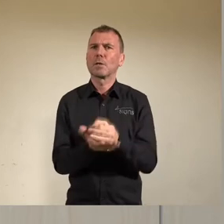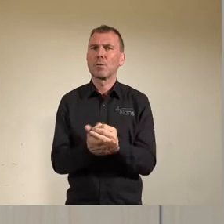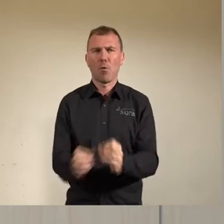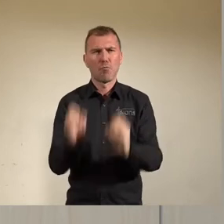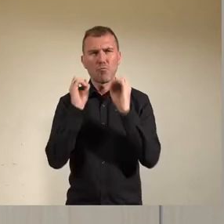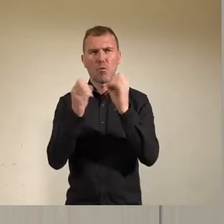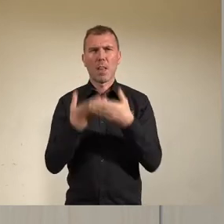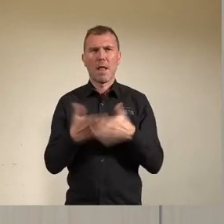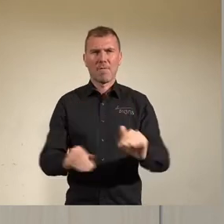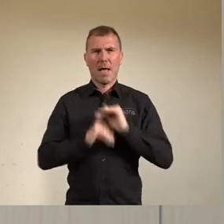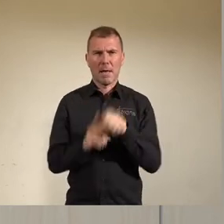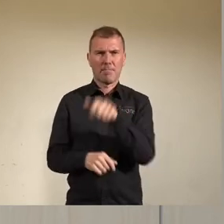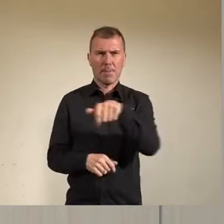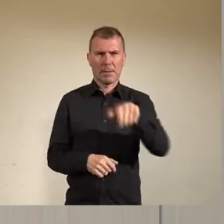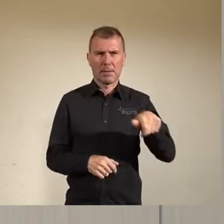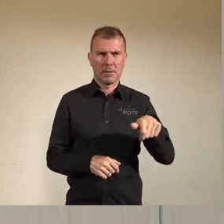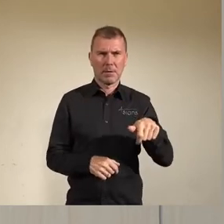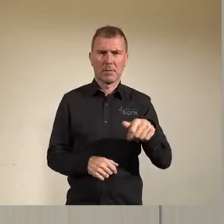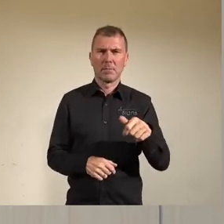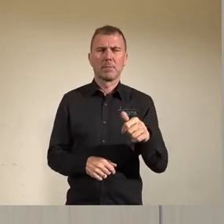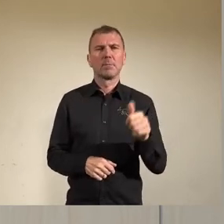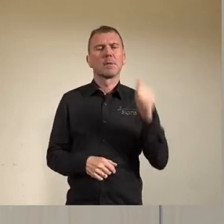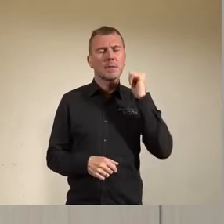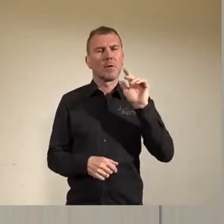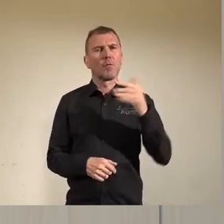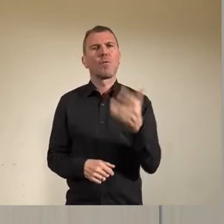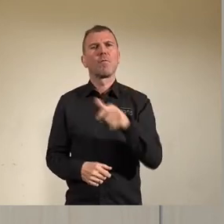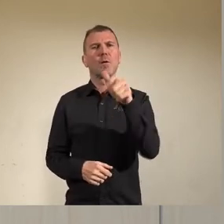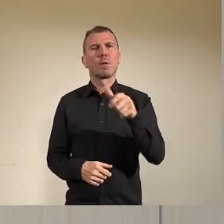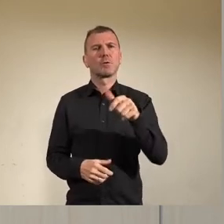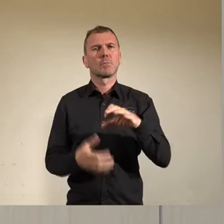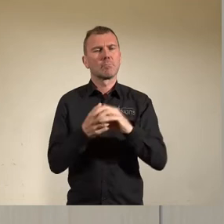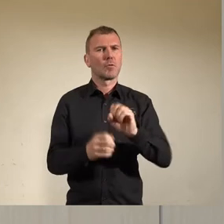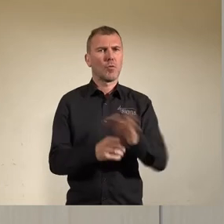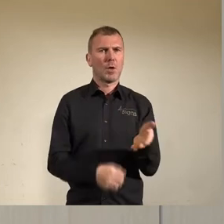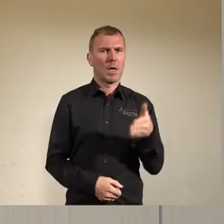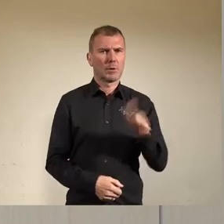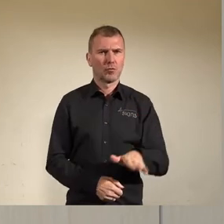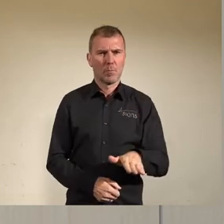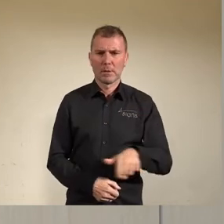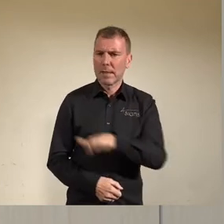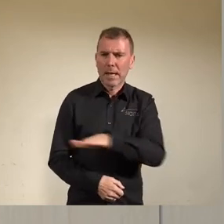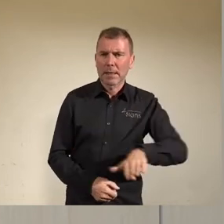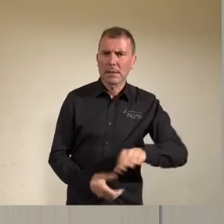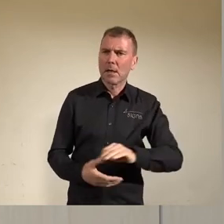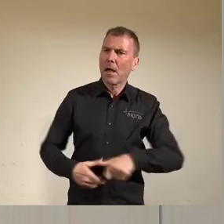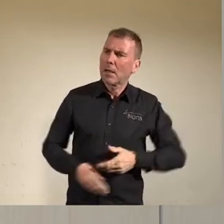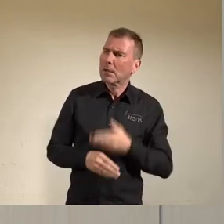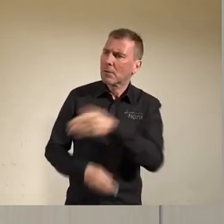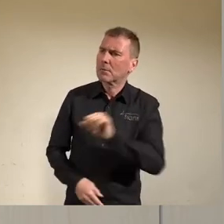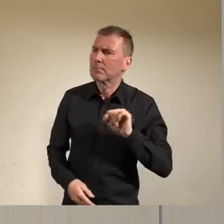Intensivstationen und 5 weitere Menschen sind gestern in unserer Stadt gestorben. Kinder können nicht in die Kita oder in die